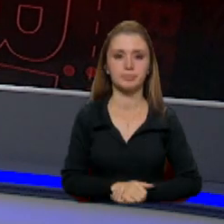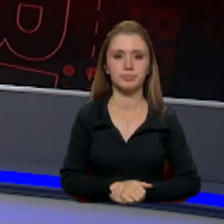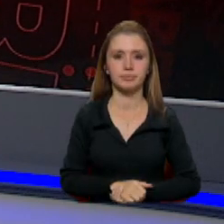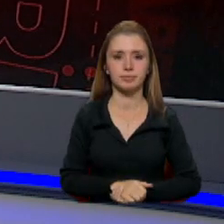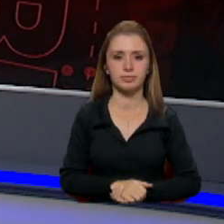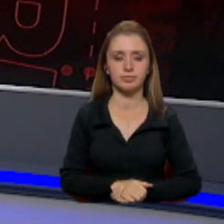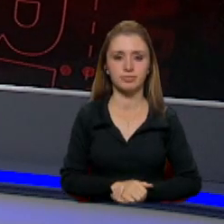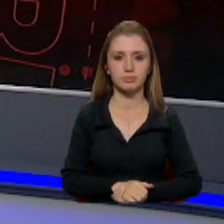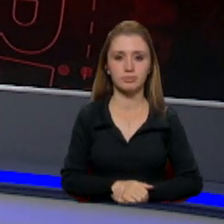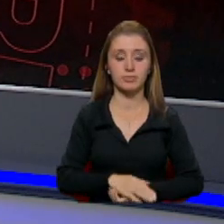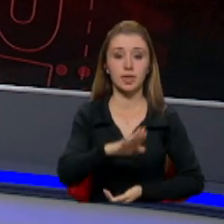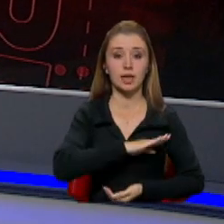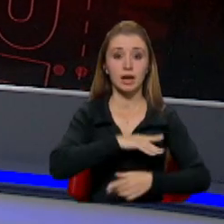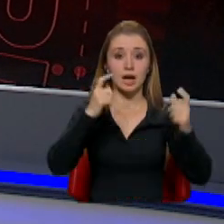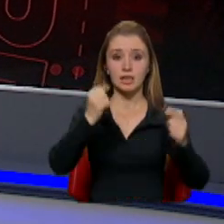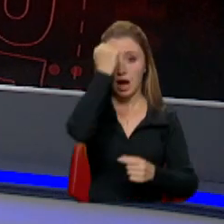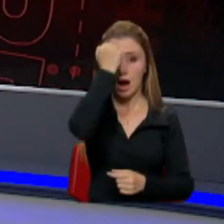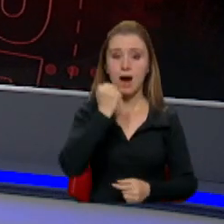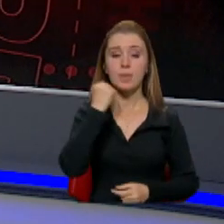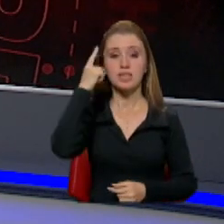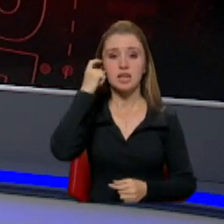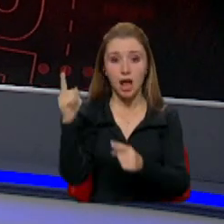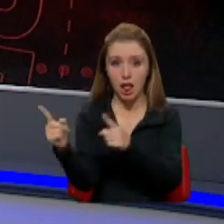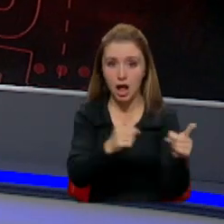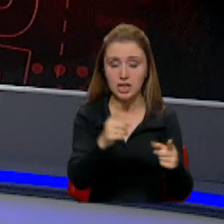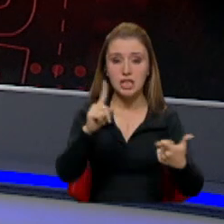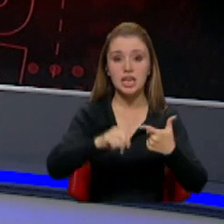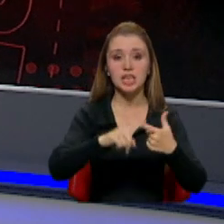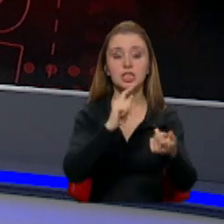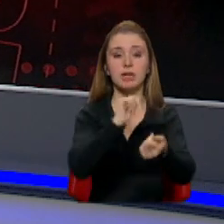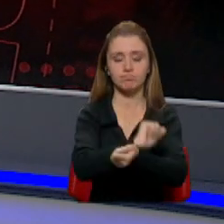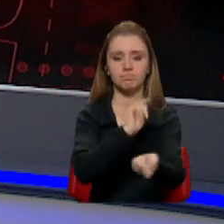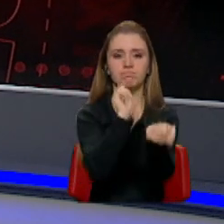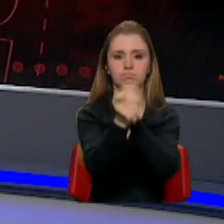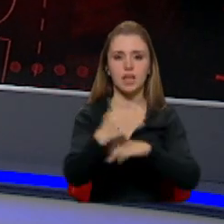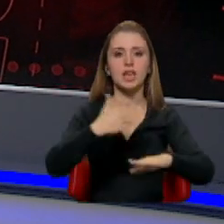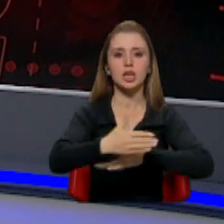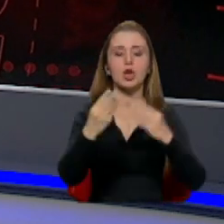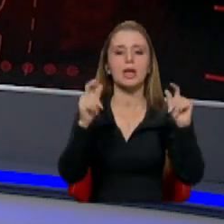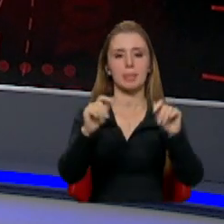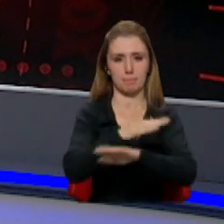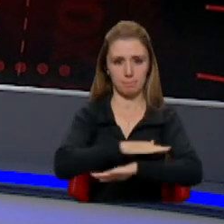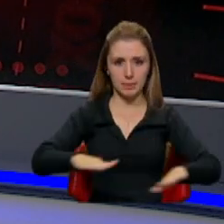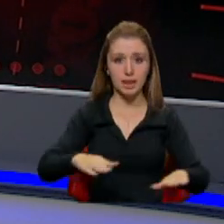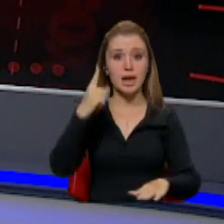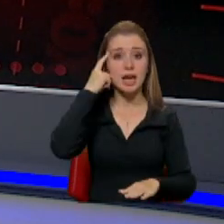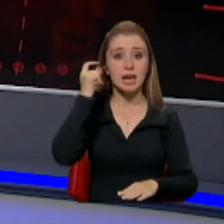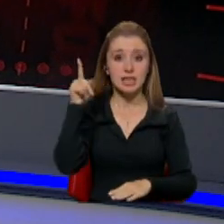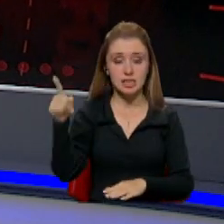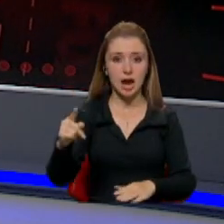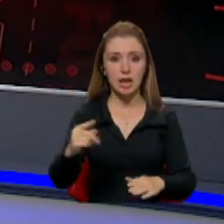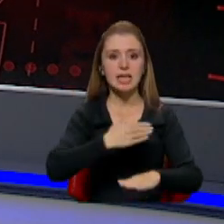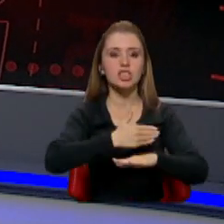Efendim, Gazze diyeceğiz. Hamas ve İsrail arasındaki ikinci rehine takası gecikmeli olarak yapıldı dün. İsrail